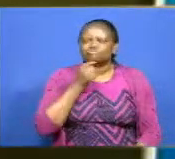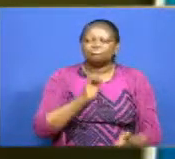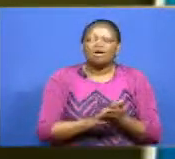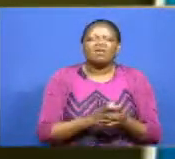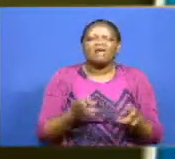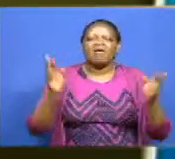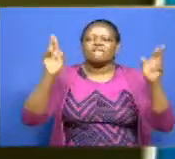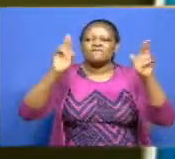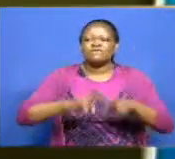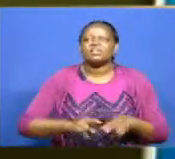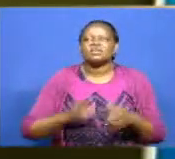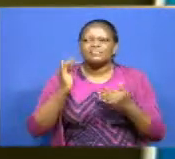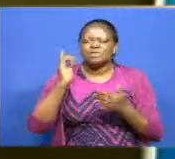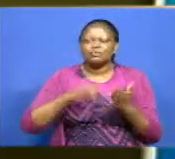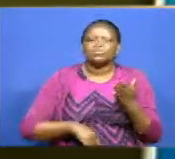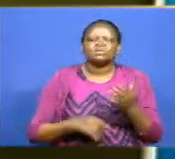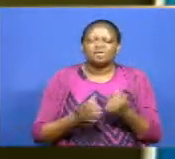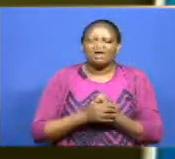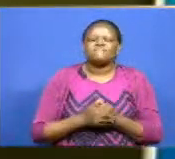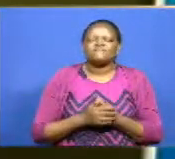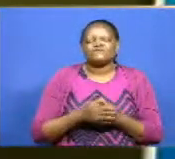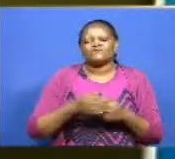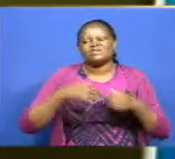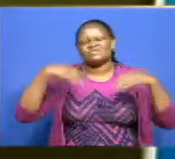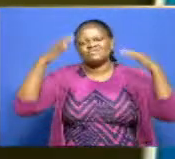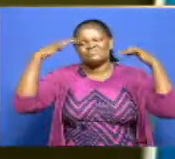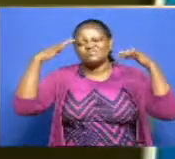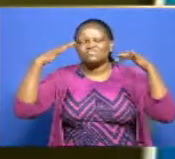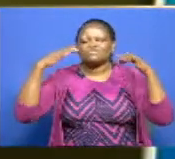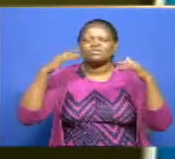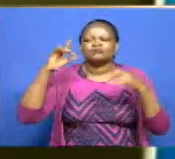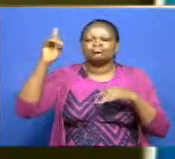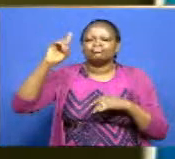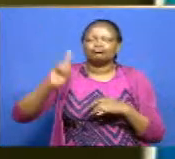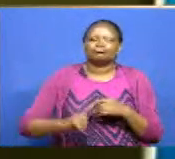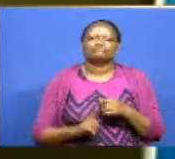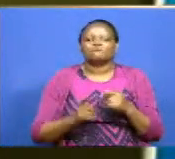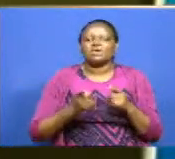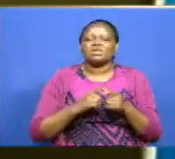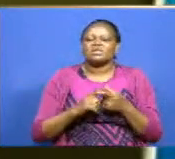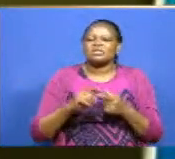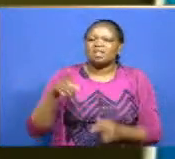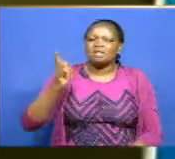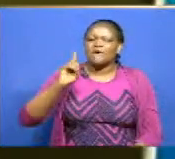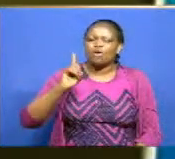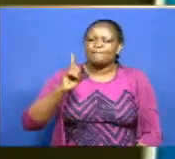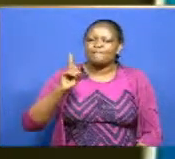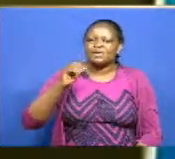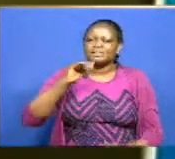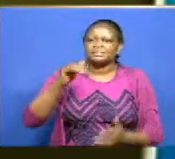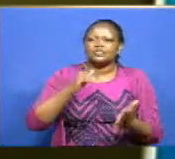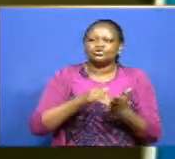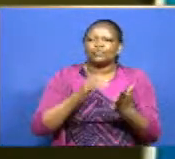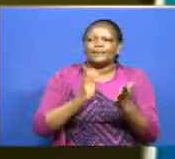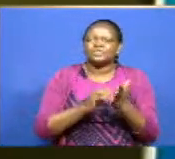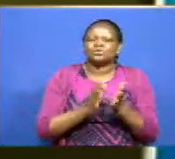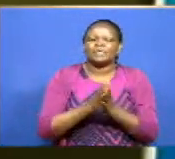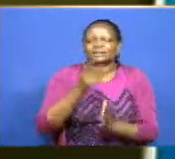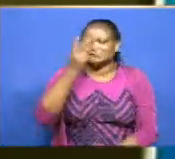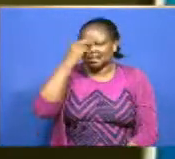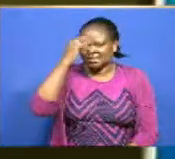Valley kunatarajiwa kuna rasharasha za mvua na ngurumo za radi leo usiku. Maeneo ya Nairobi, maeneo ya kati, Machakos na